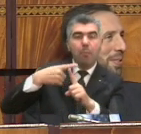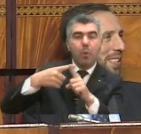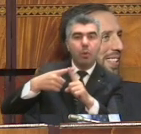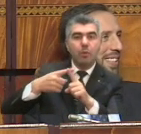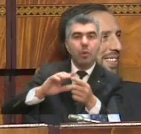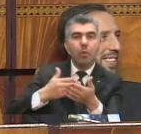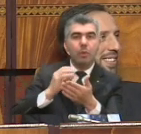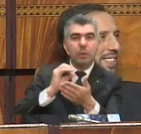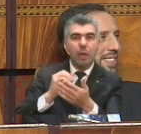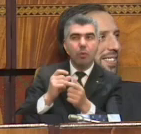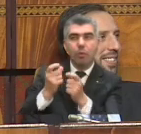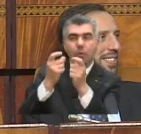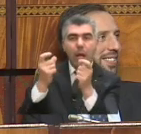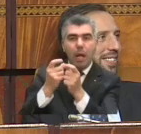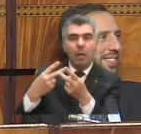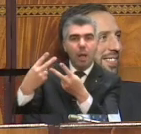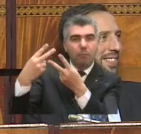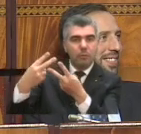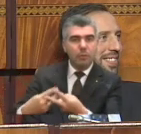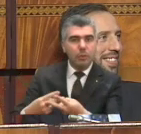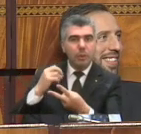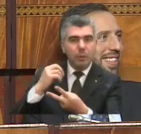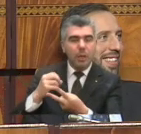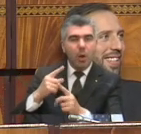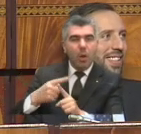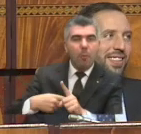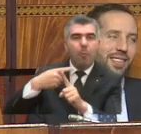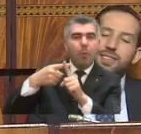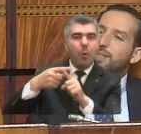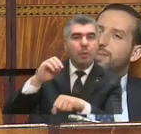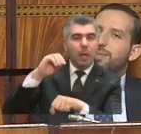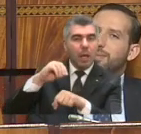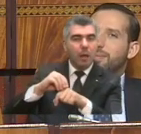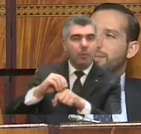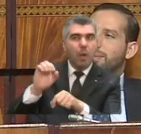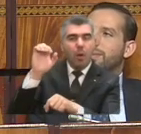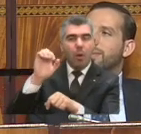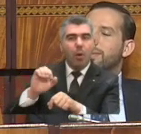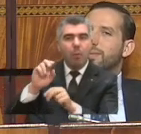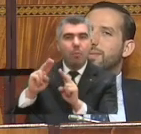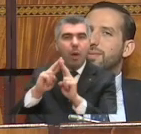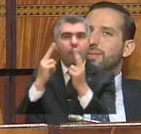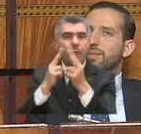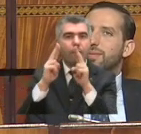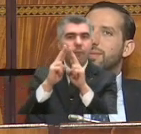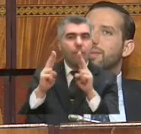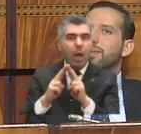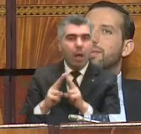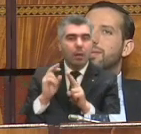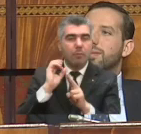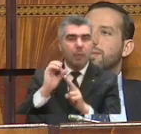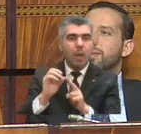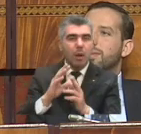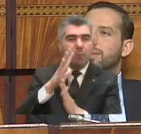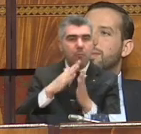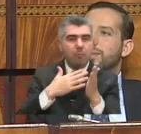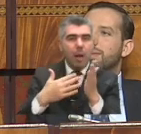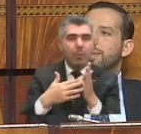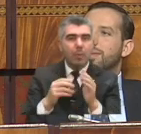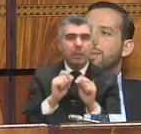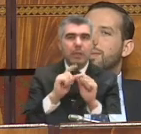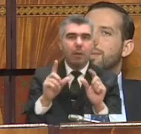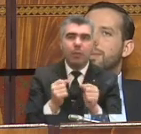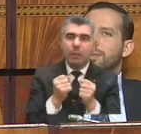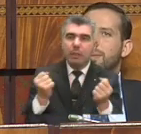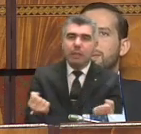الاستثمارات الخاصة في مجموع الاستثمارات وزيادة حصة الاستثمارات الأجنبية المباشرة وفق خطة النموذج التنموي